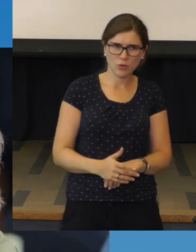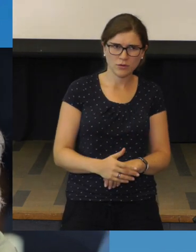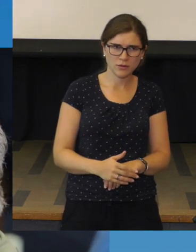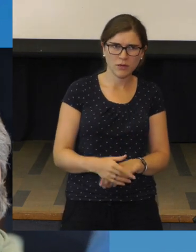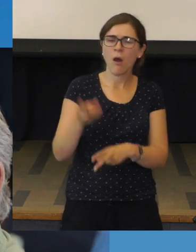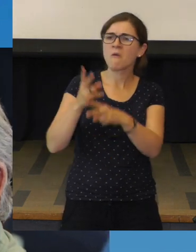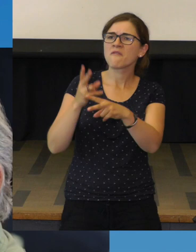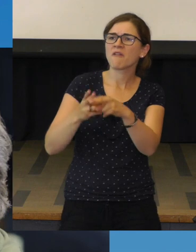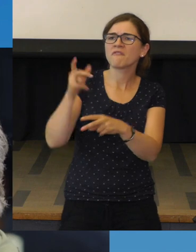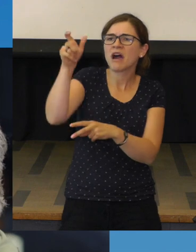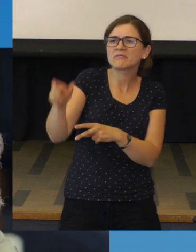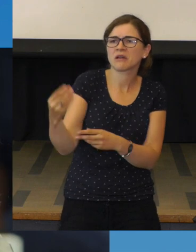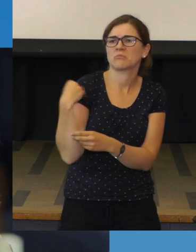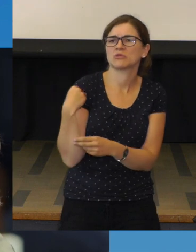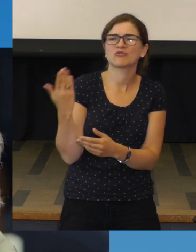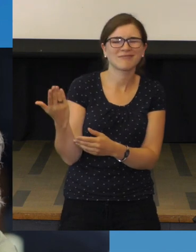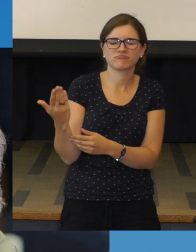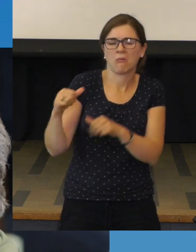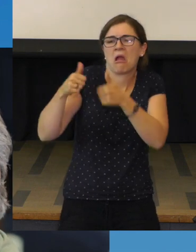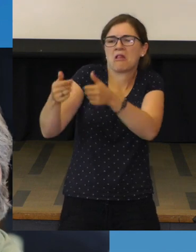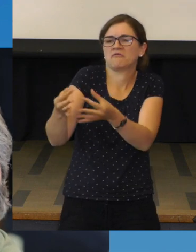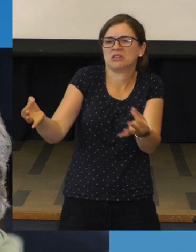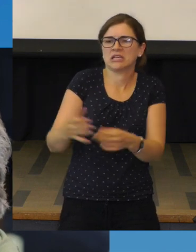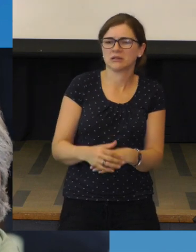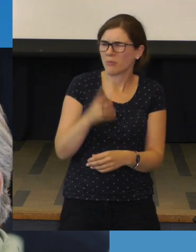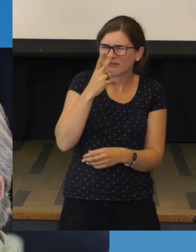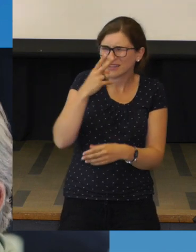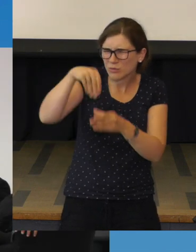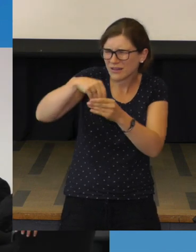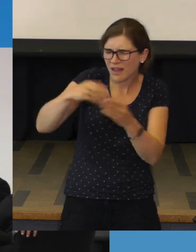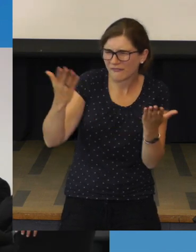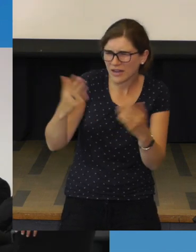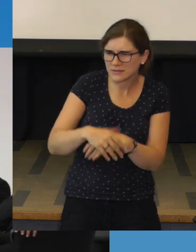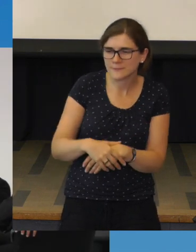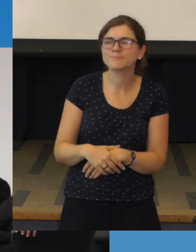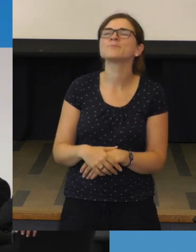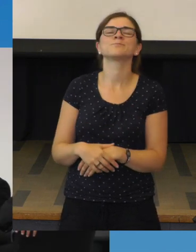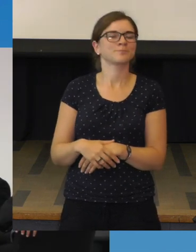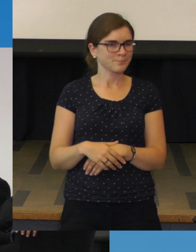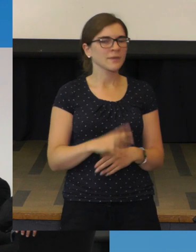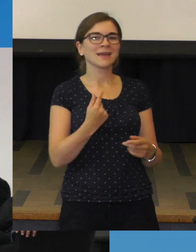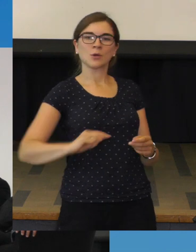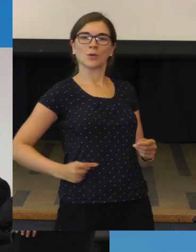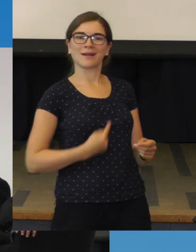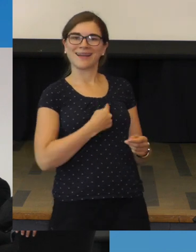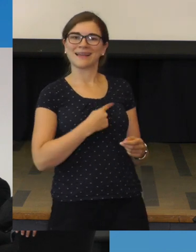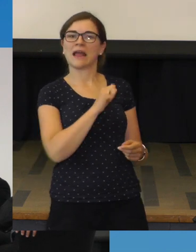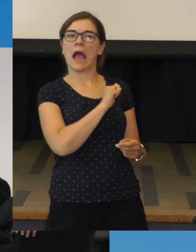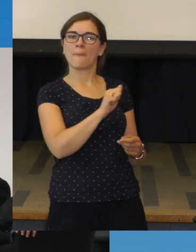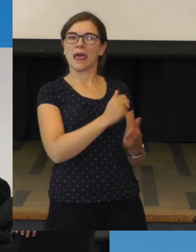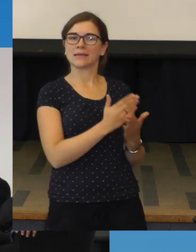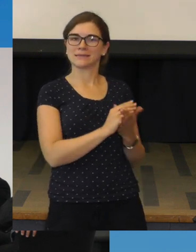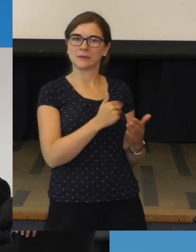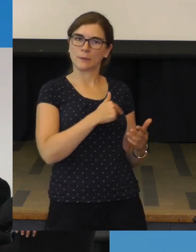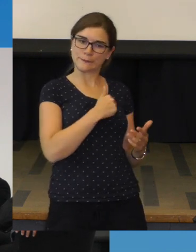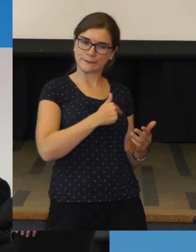hat bei mir nicht viel geholfen. Was ist denn mit der Katheterablation überhaupt los? Die Katheterablation ist das, was gerade auch von dem anderen